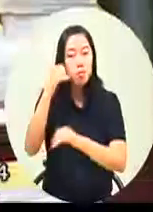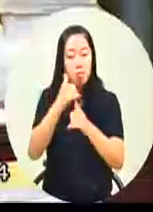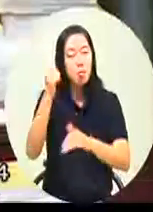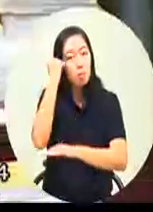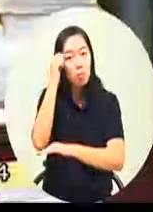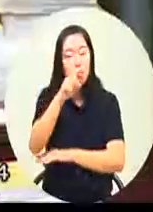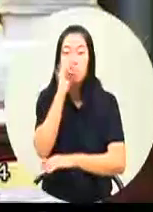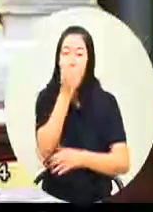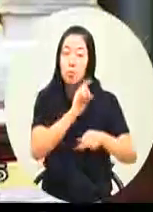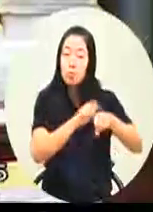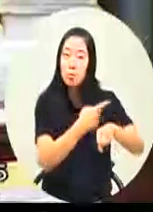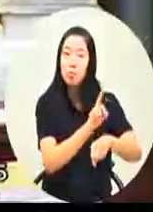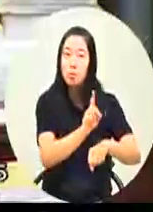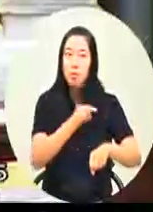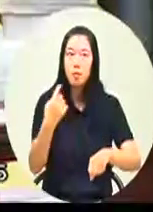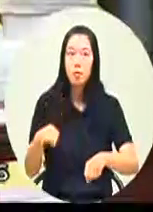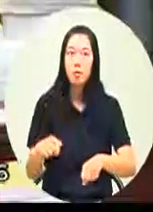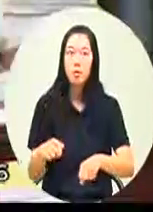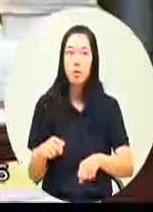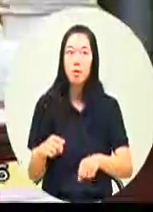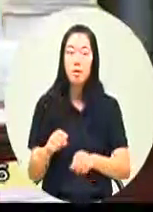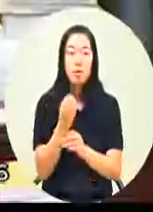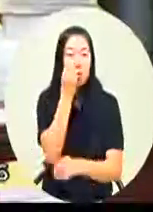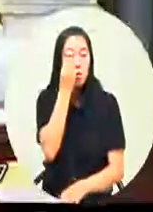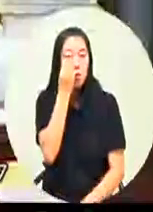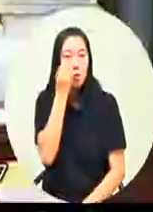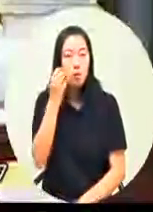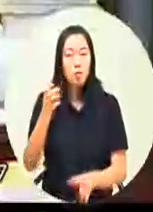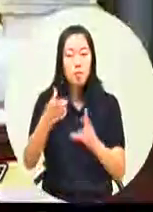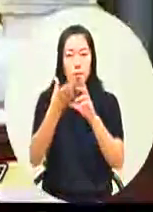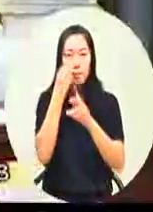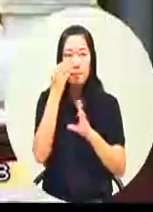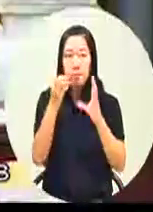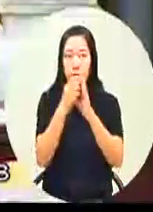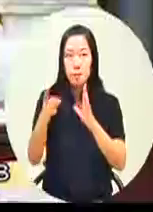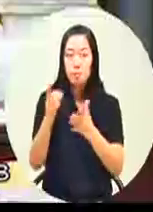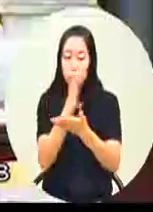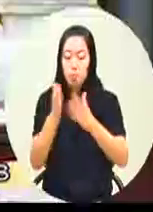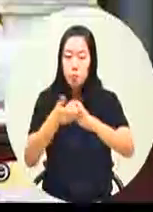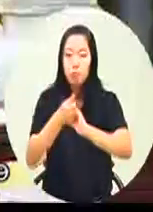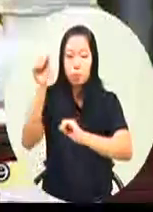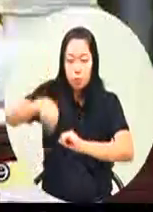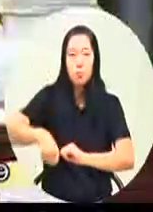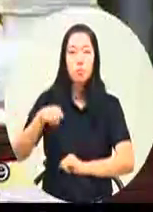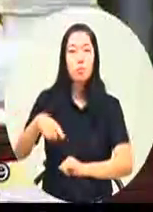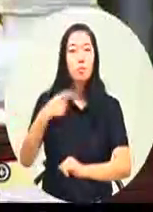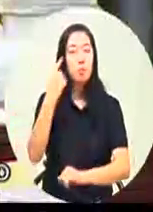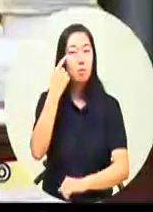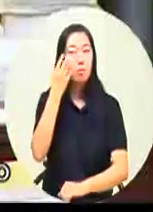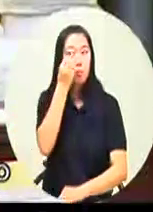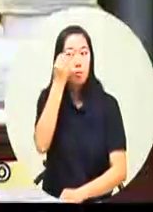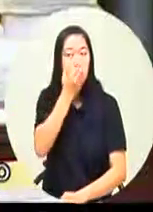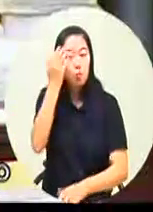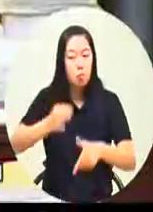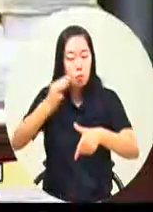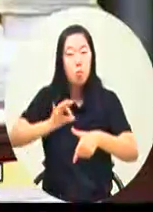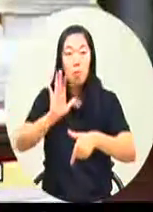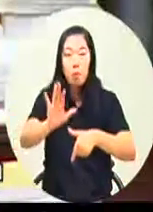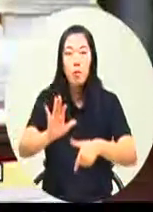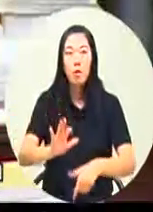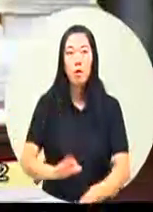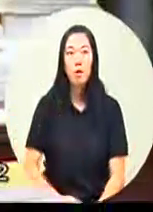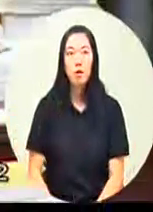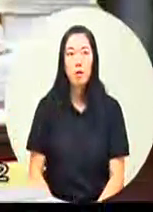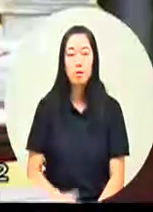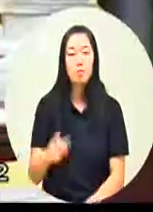性，经观光局审查委员同意它具有观光价值，你要说值得